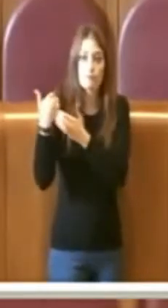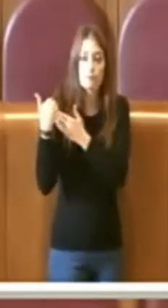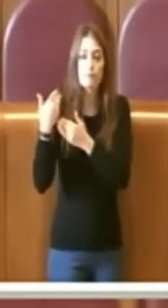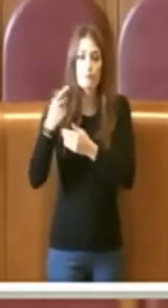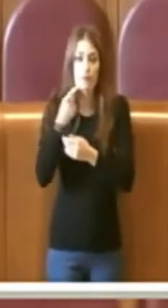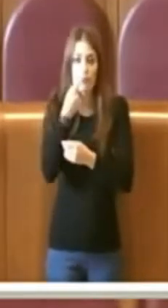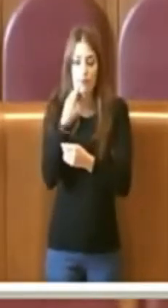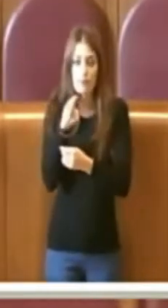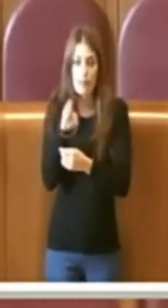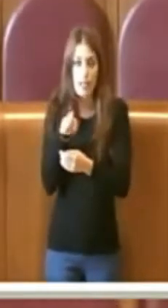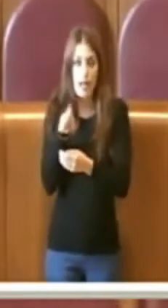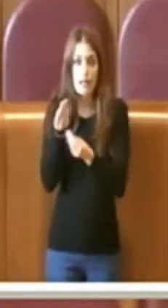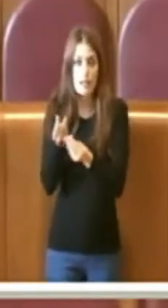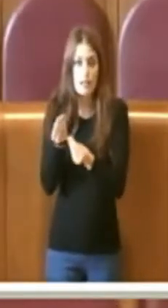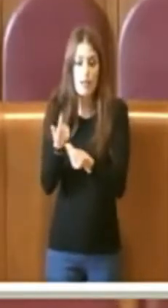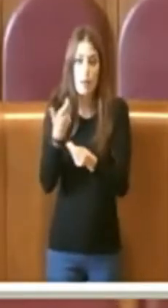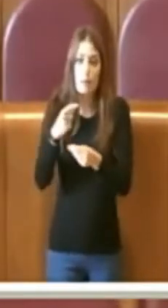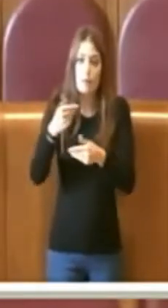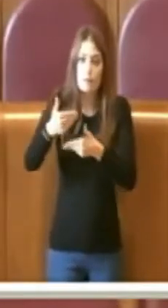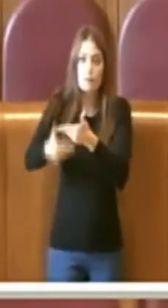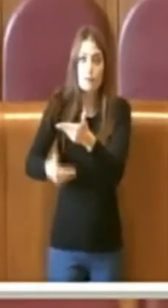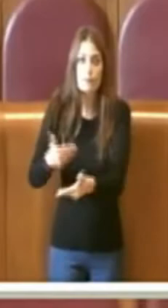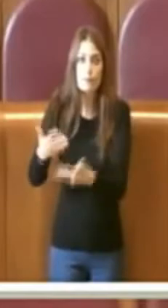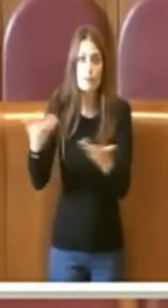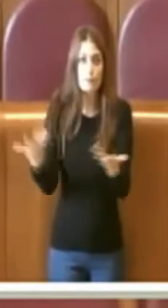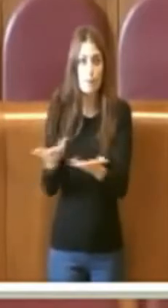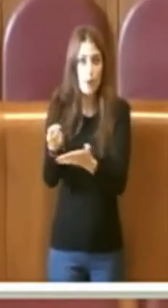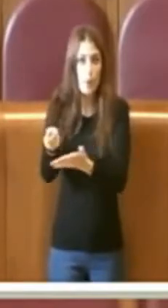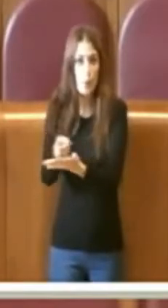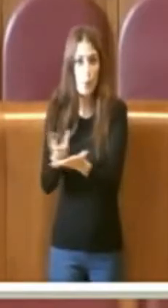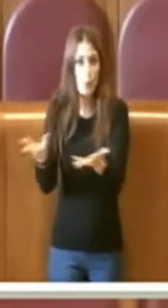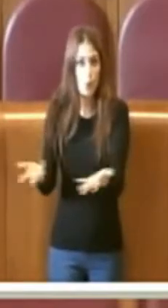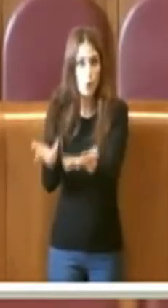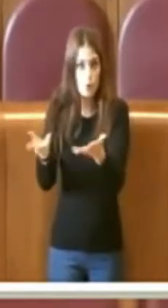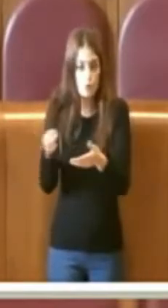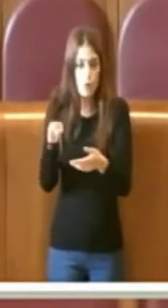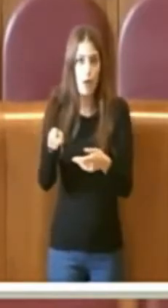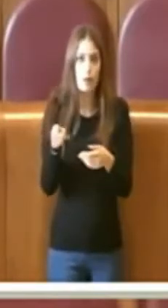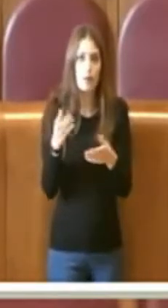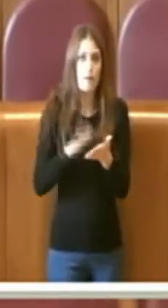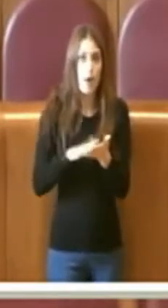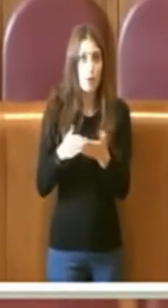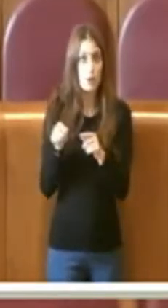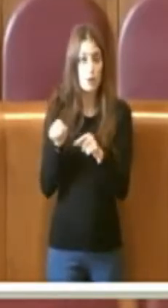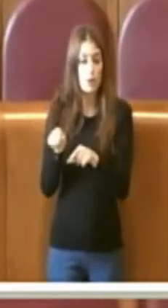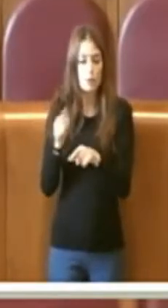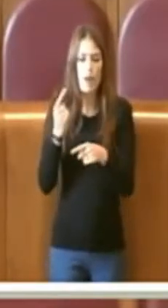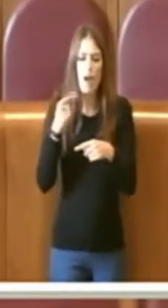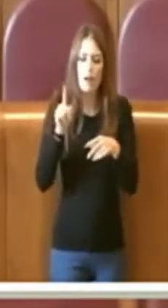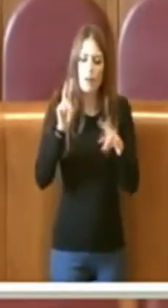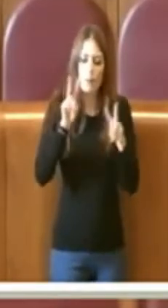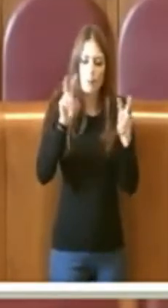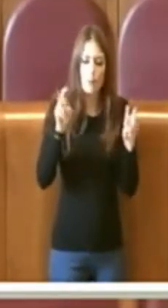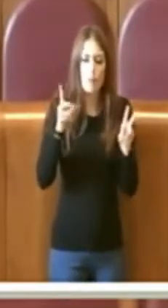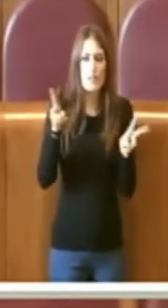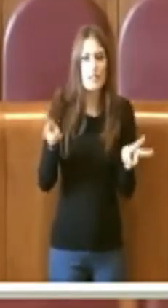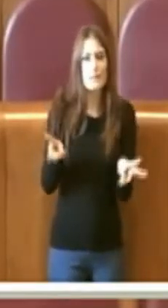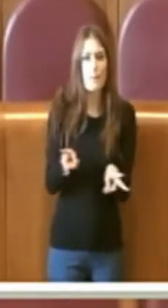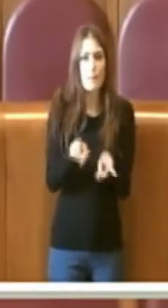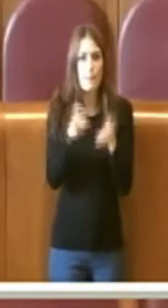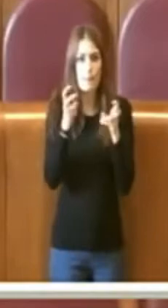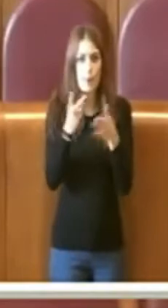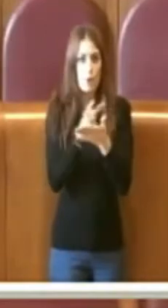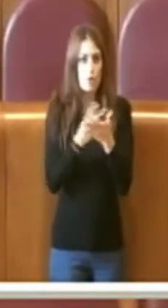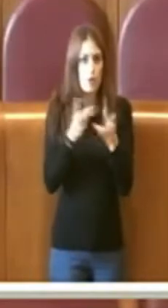portare avanti i progetti concreti di valorizzazione, anche quando parliamo dei progetti di speculazione, di